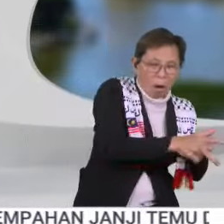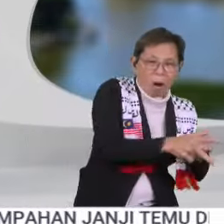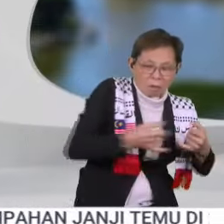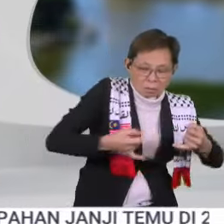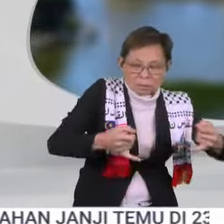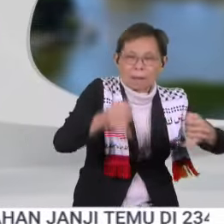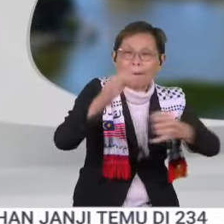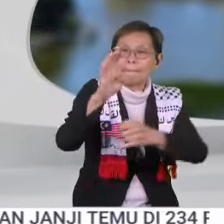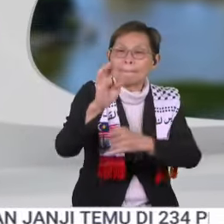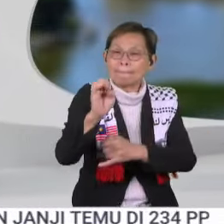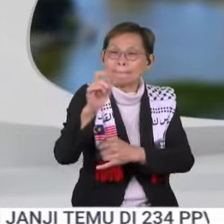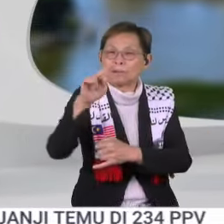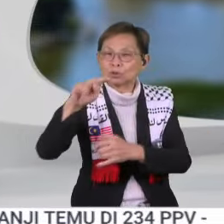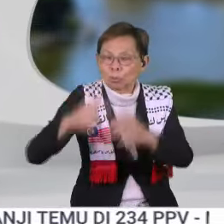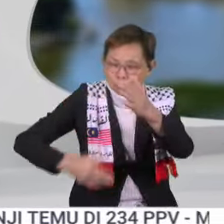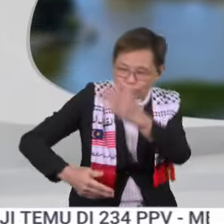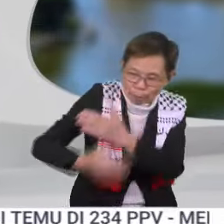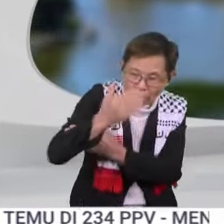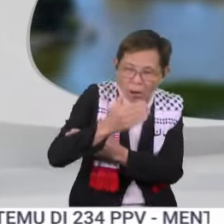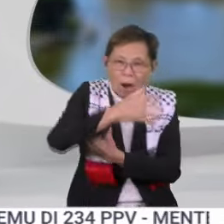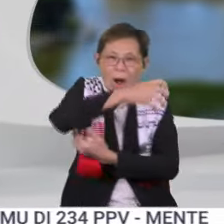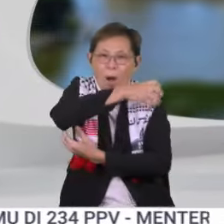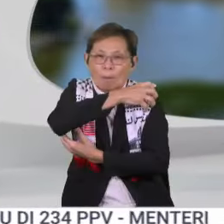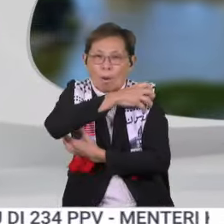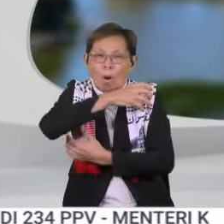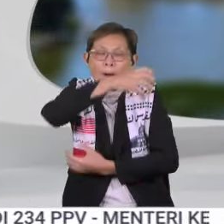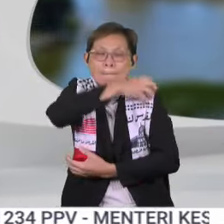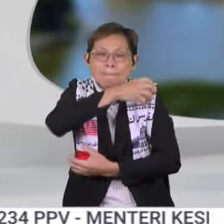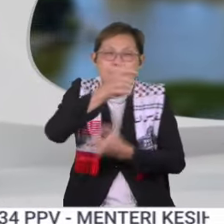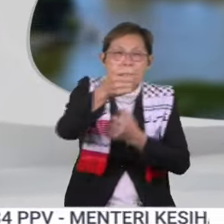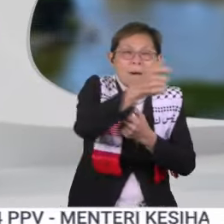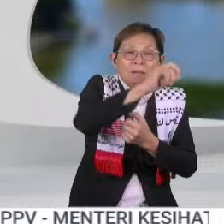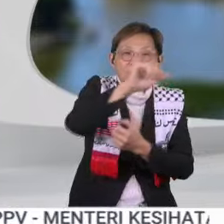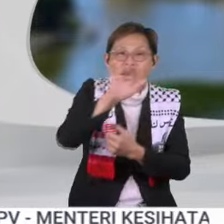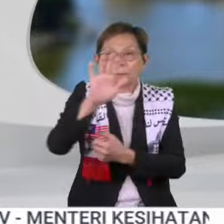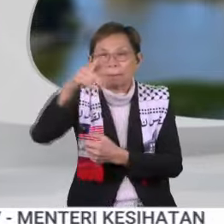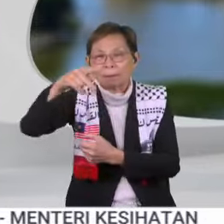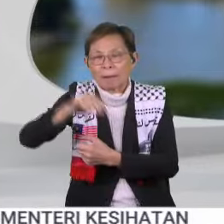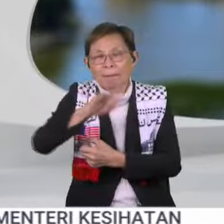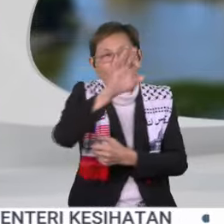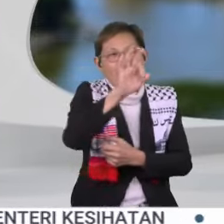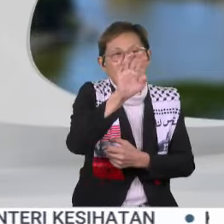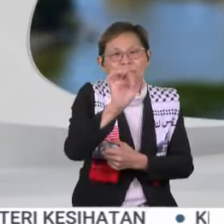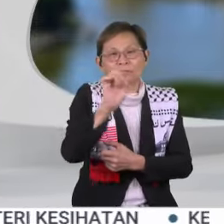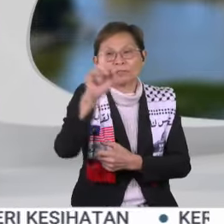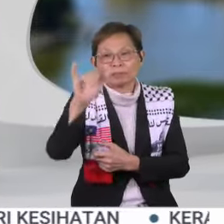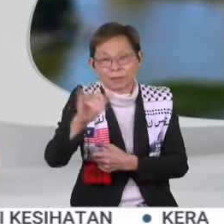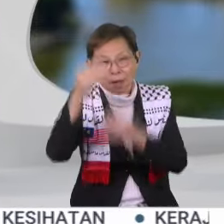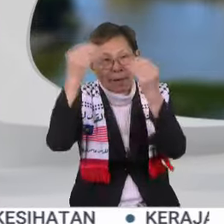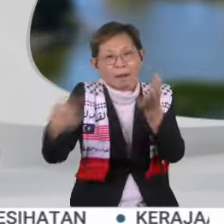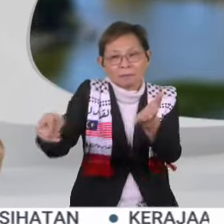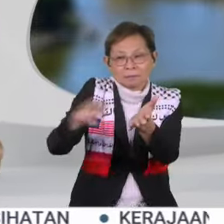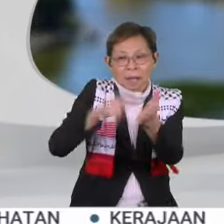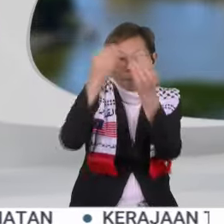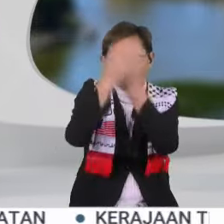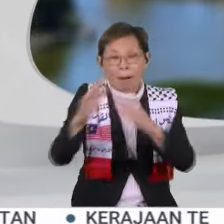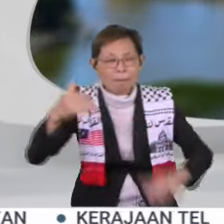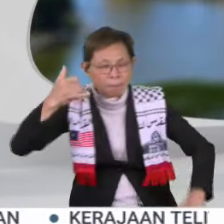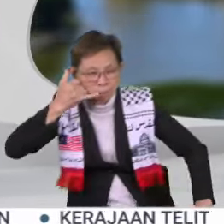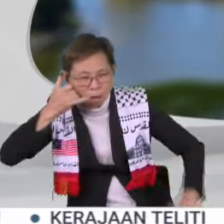Betong, Sepauh, Betong pagi tadi. Komander Operasi Pegawai Bomba Kanan 2, Freddy John, menerusi satu kenyataan memberitahu